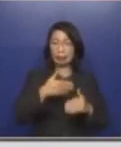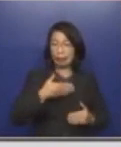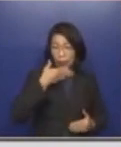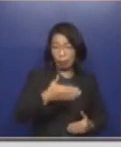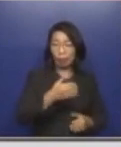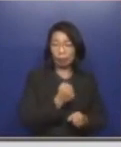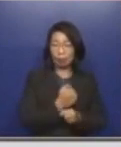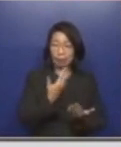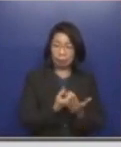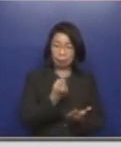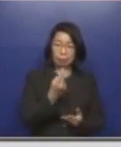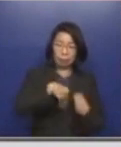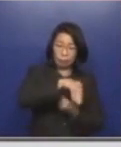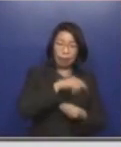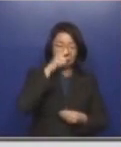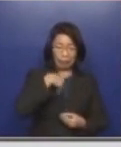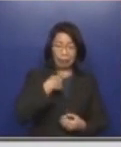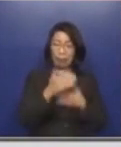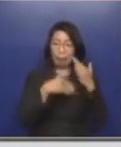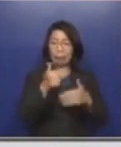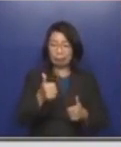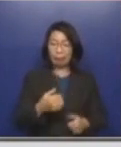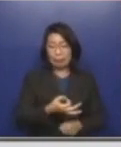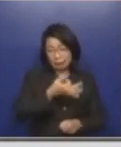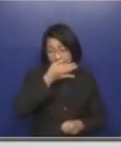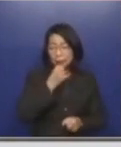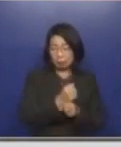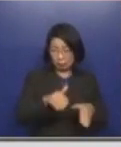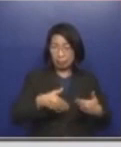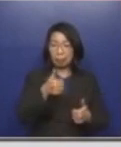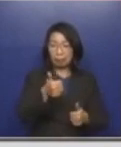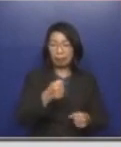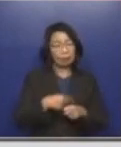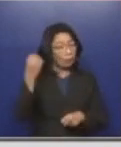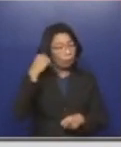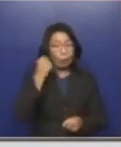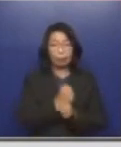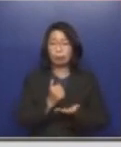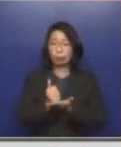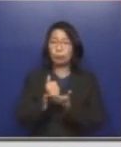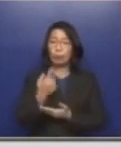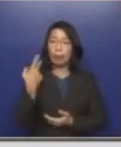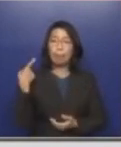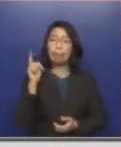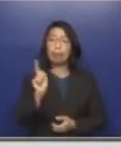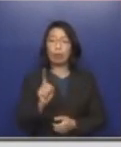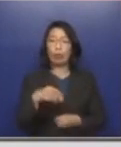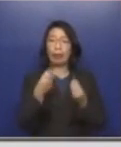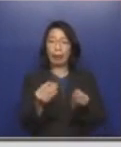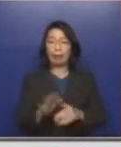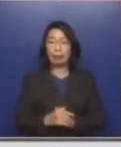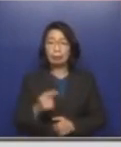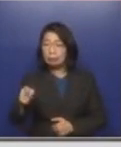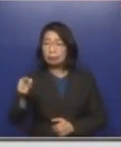พื่อให้เศรษฐกิจไทยได้เดินต่อเพื่อให้ปากท้องเราจะได้มีกินทำทุกวันนี้ทำเพื่อใครอายคนไทยกันบ้าง